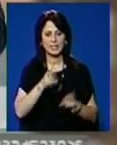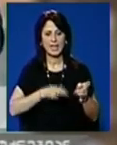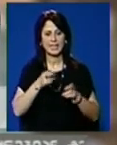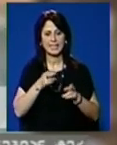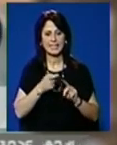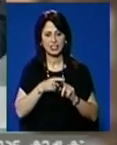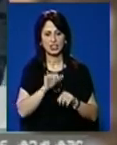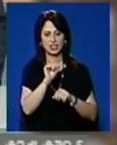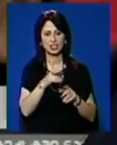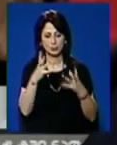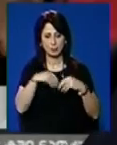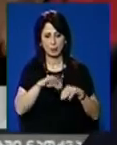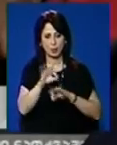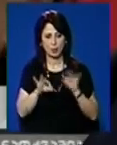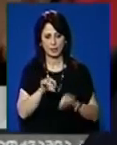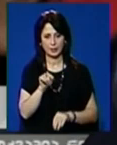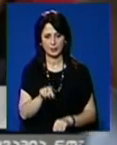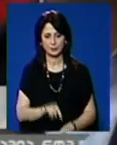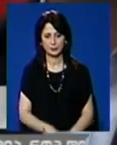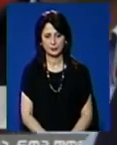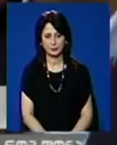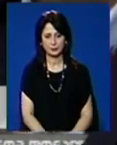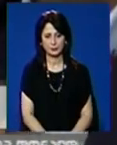კინიგზის გადატანის შეჩერებული პროექტები.